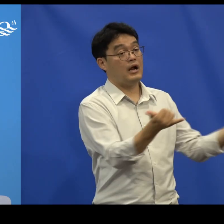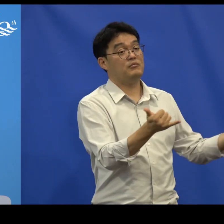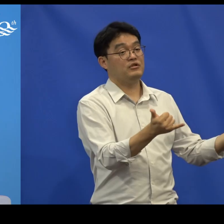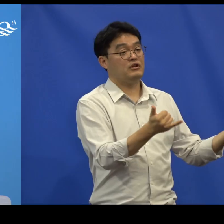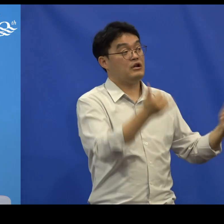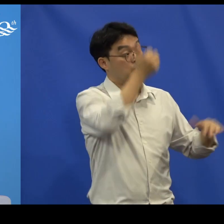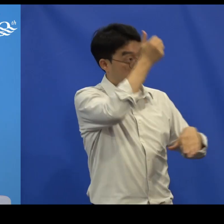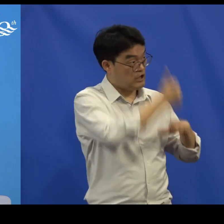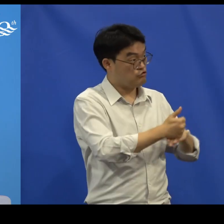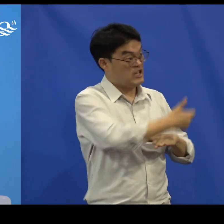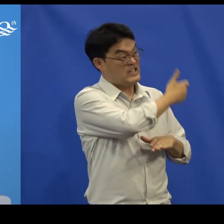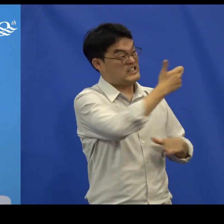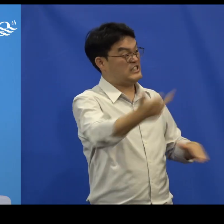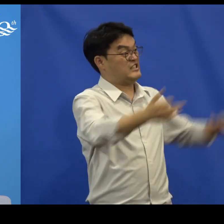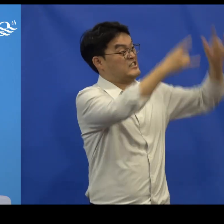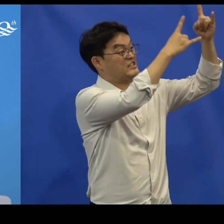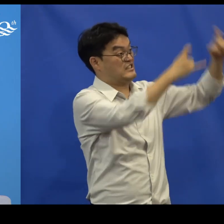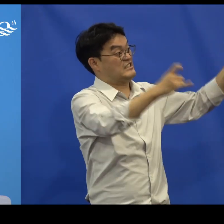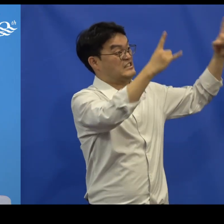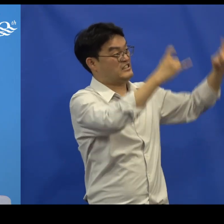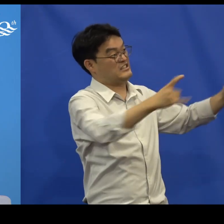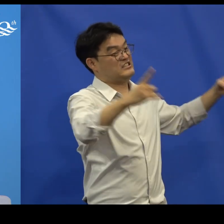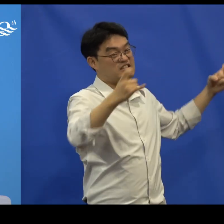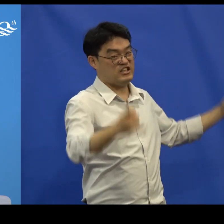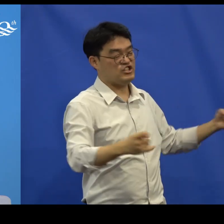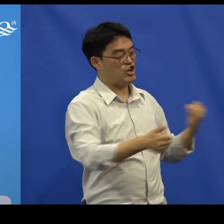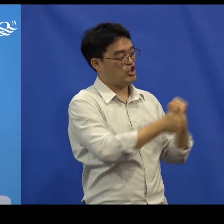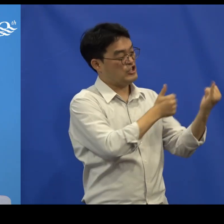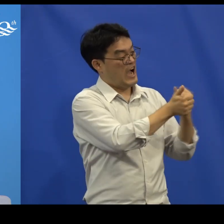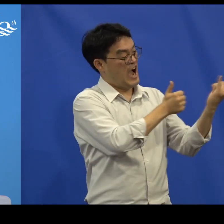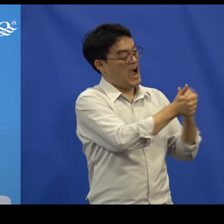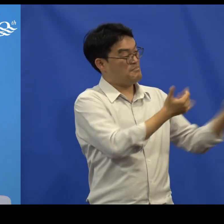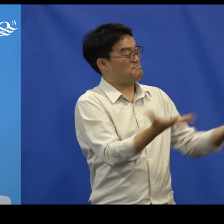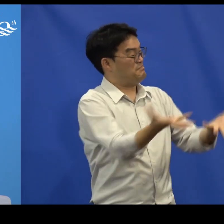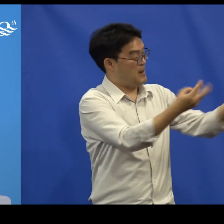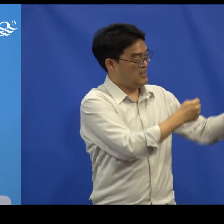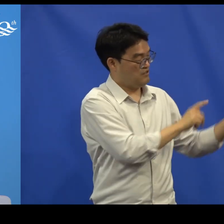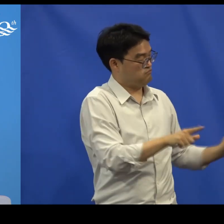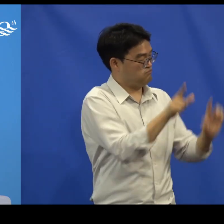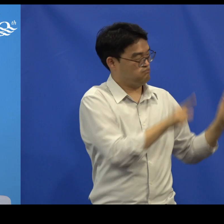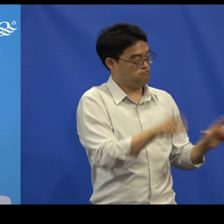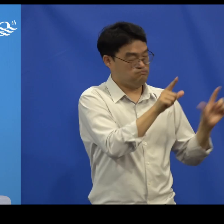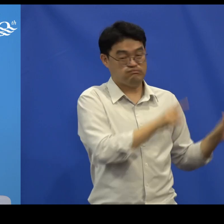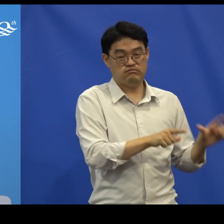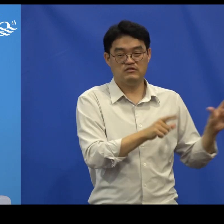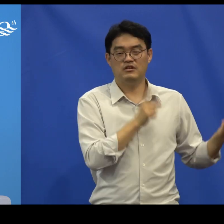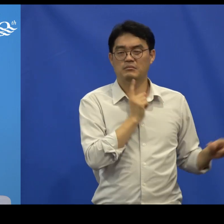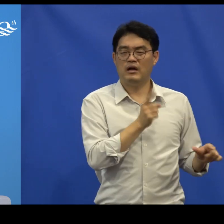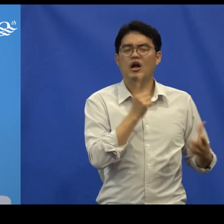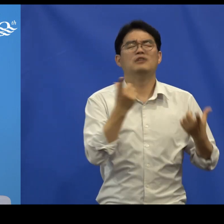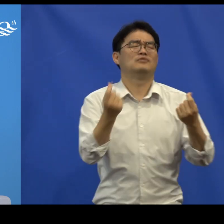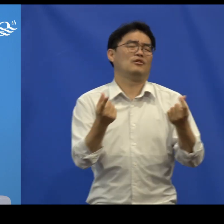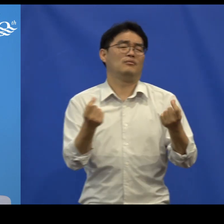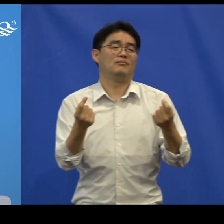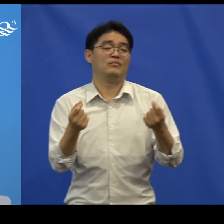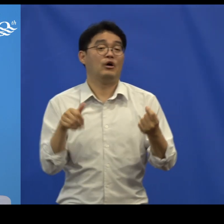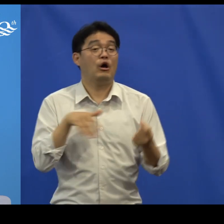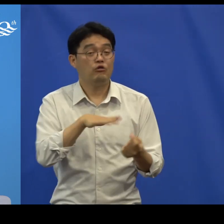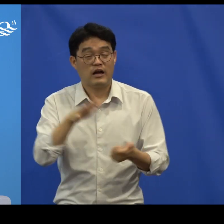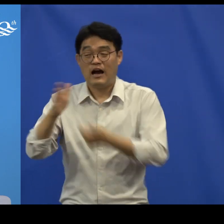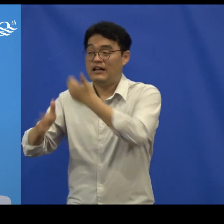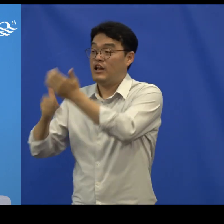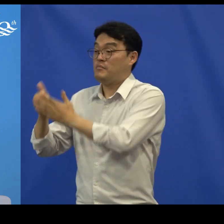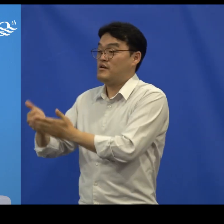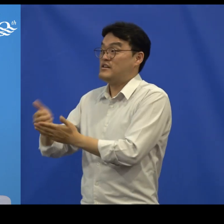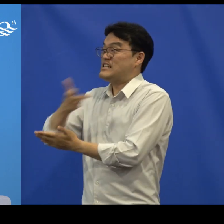있는, 그죠? 이 세상에 다른 사람은 모르는 기쁨, 모르는 하나님의